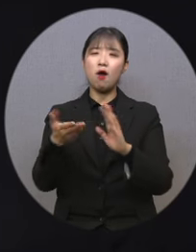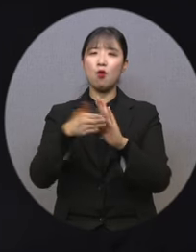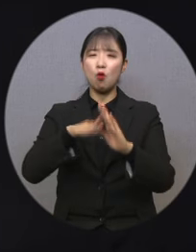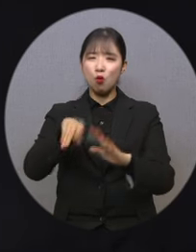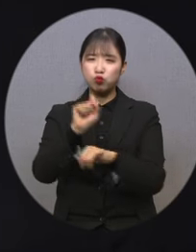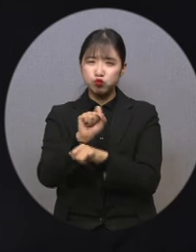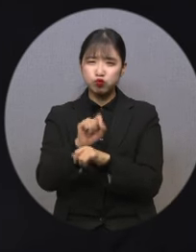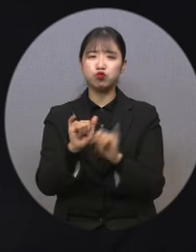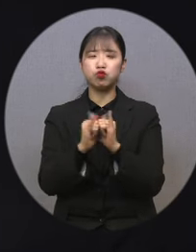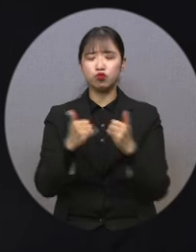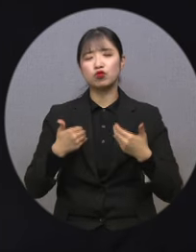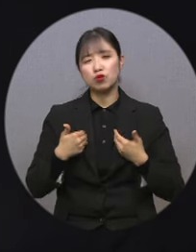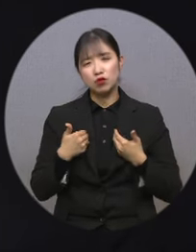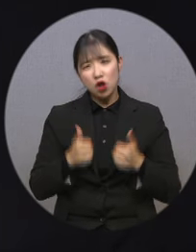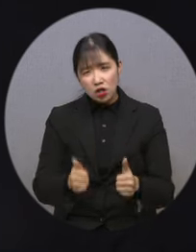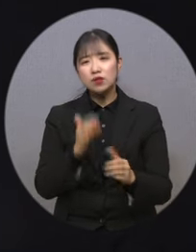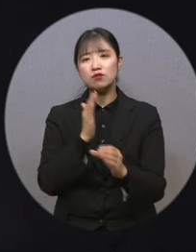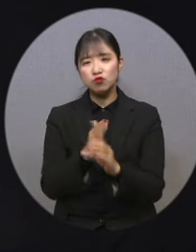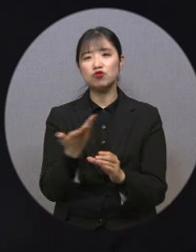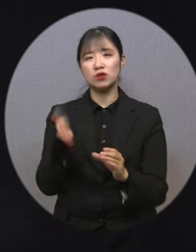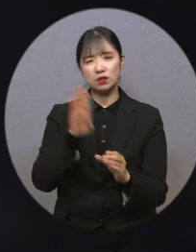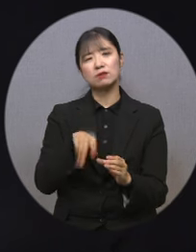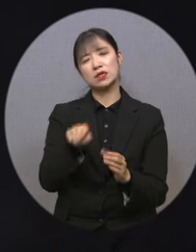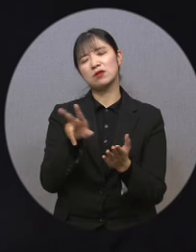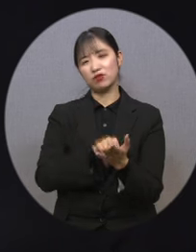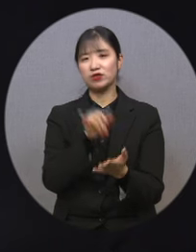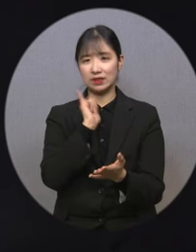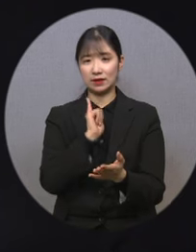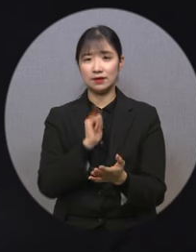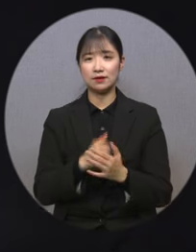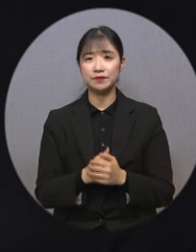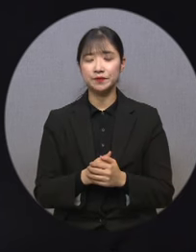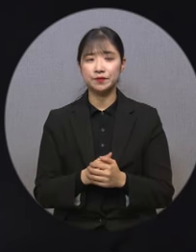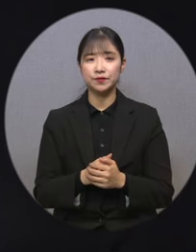있는데 조금 문제가 거기 있습니다.